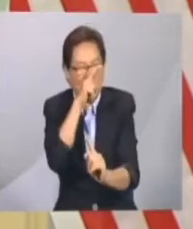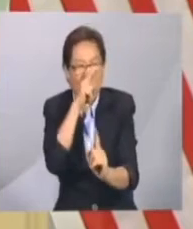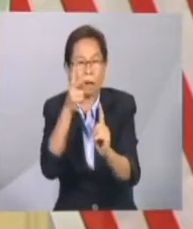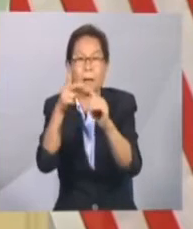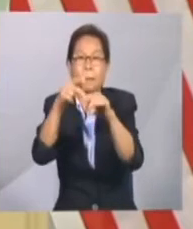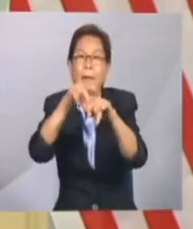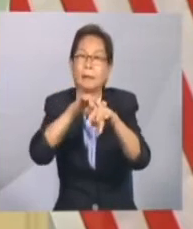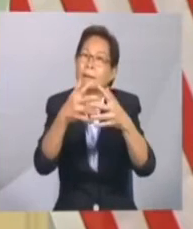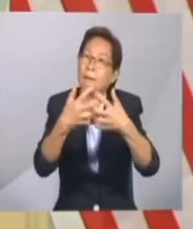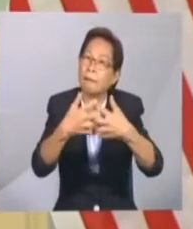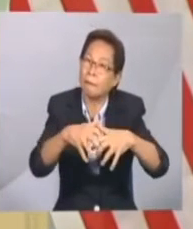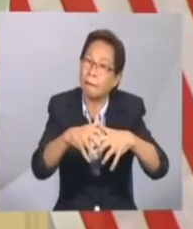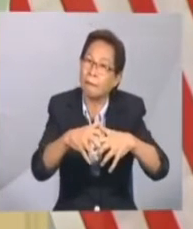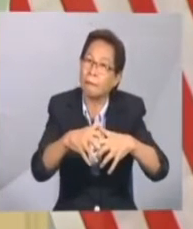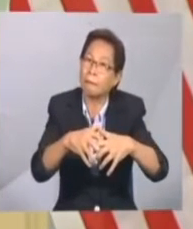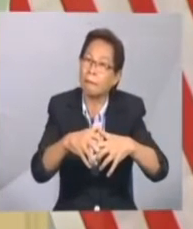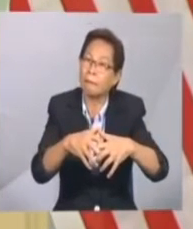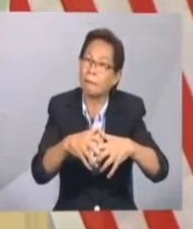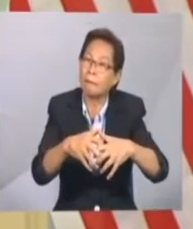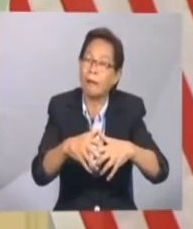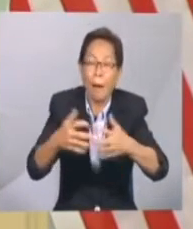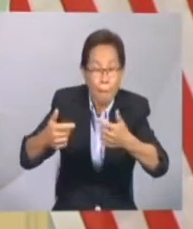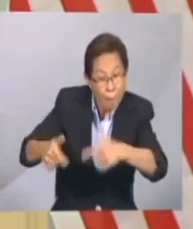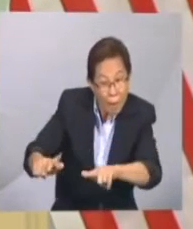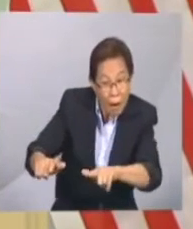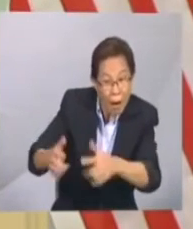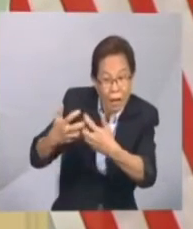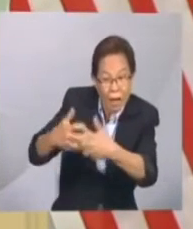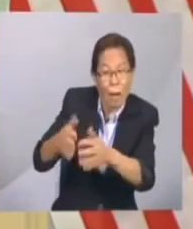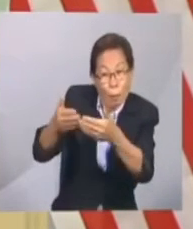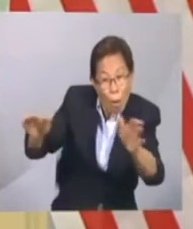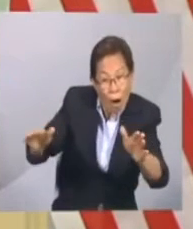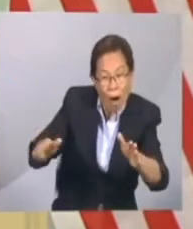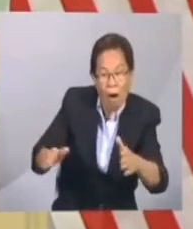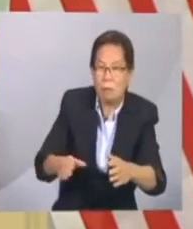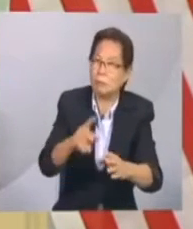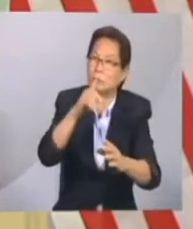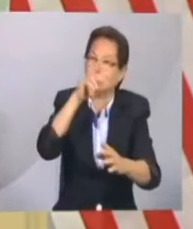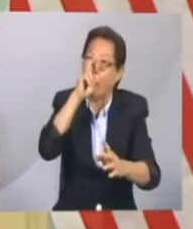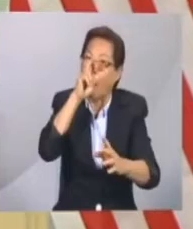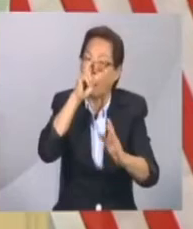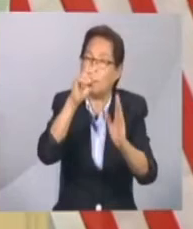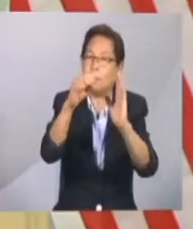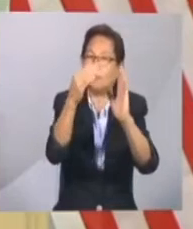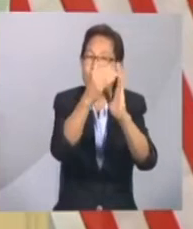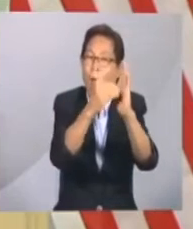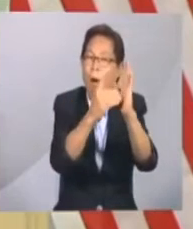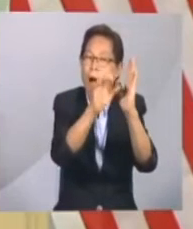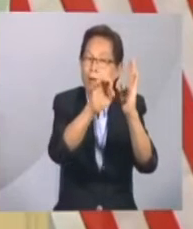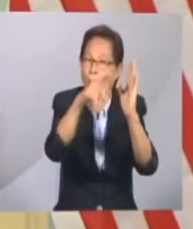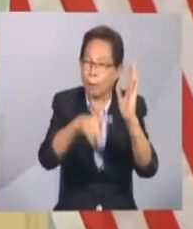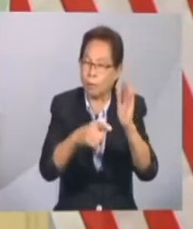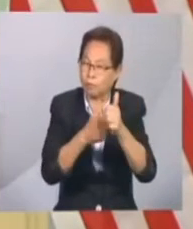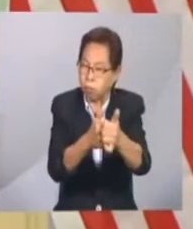mereka benarkan pembukaannya. Dan kilang ini yang melibatkan